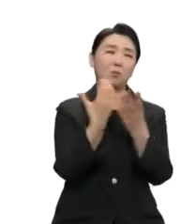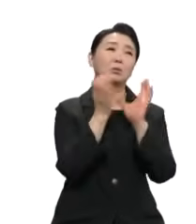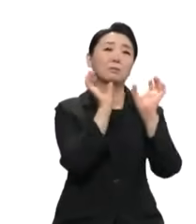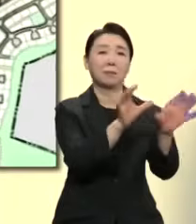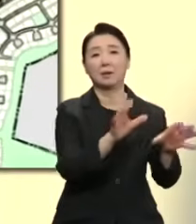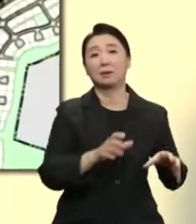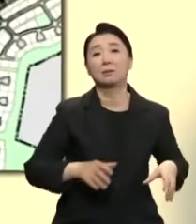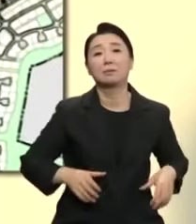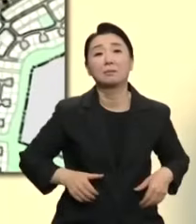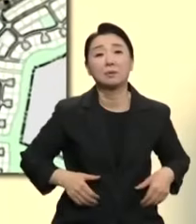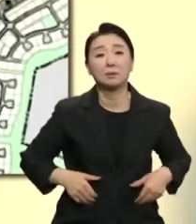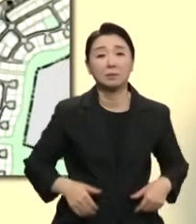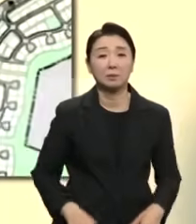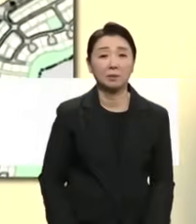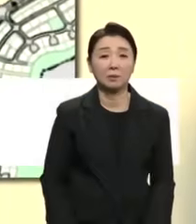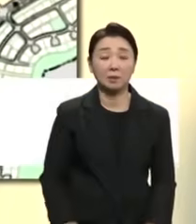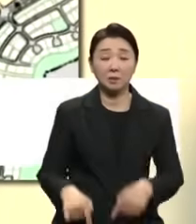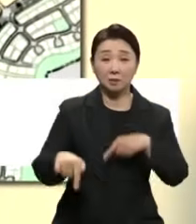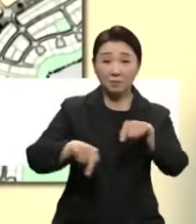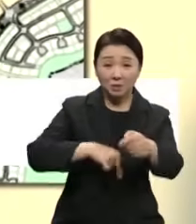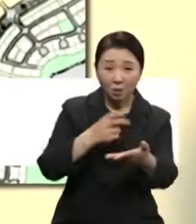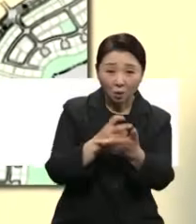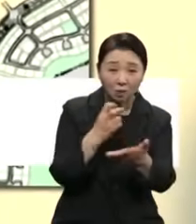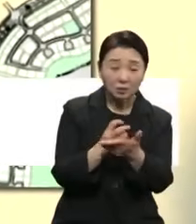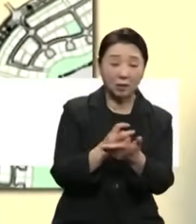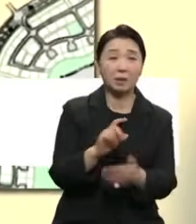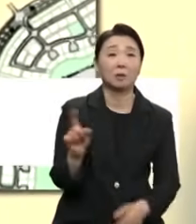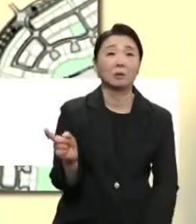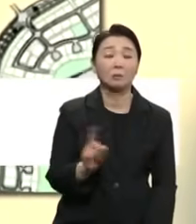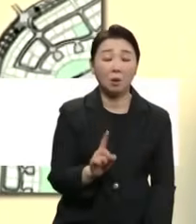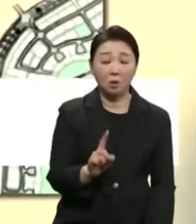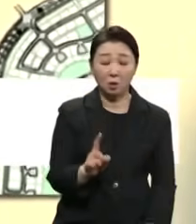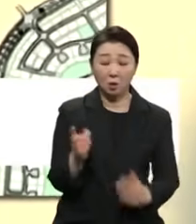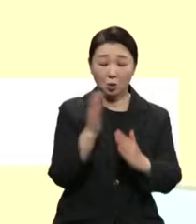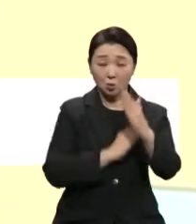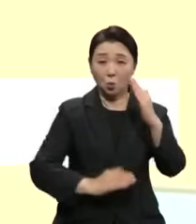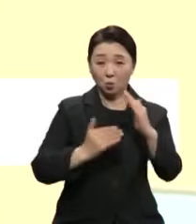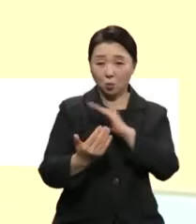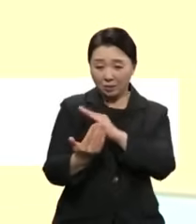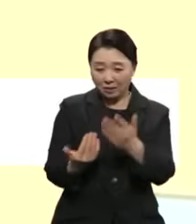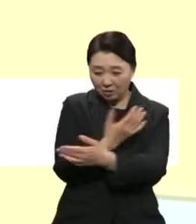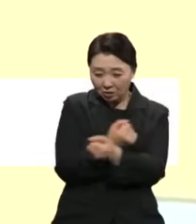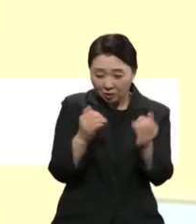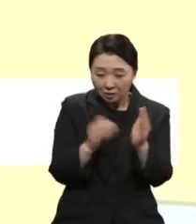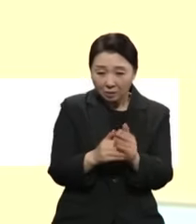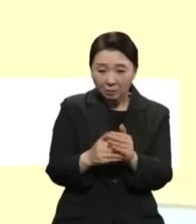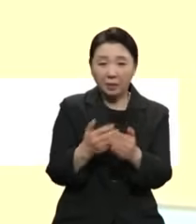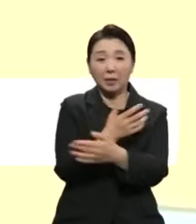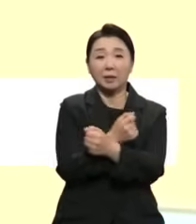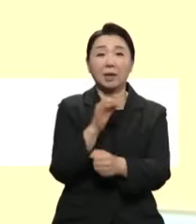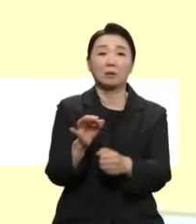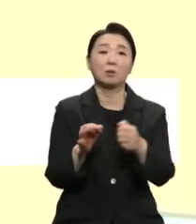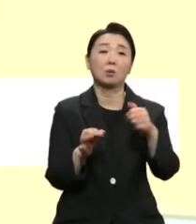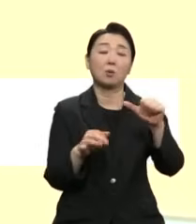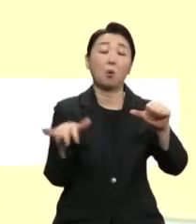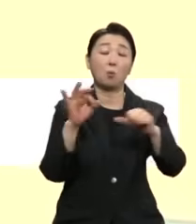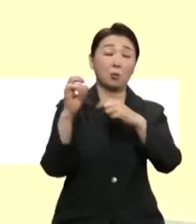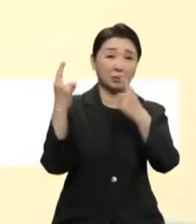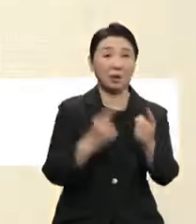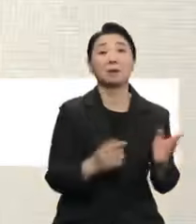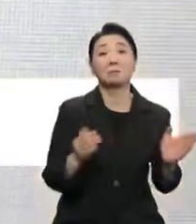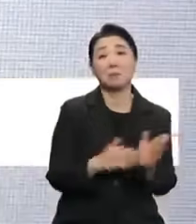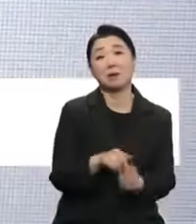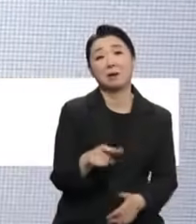됐습니다. 지금 나오는 정책들은 공공 사전 청약에 대해서만 계약금 5% DC라든가 뭐 이런 부분들만